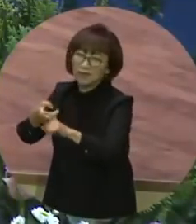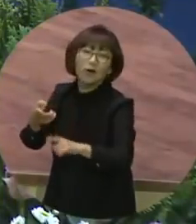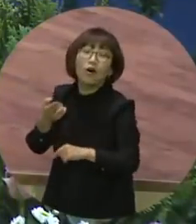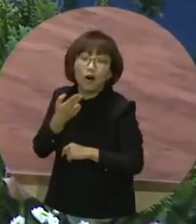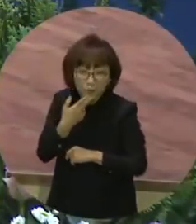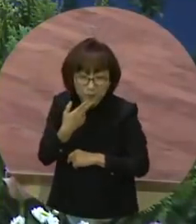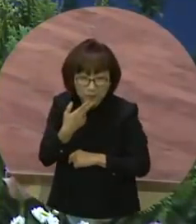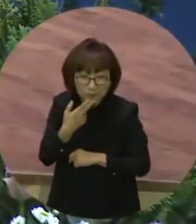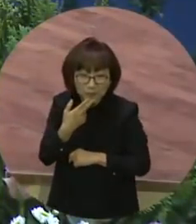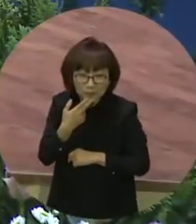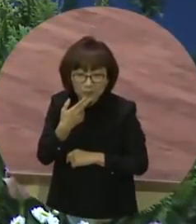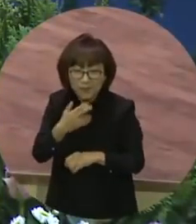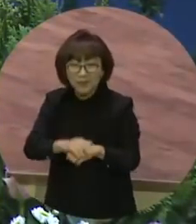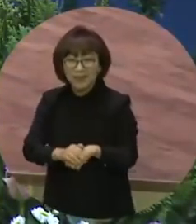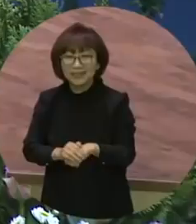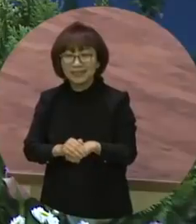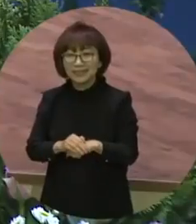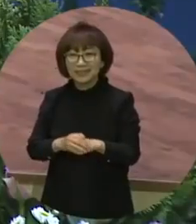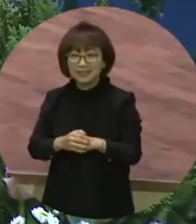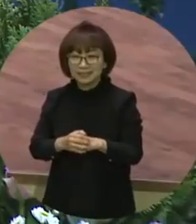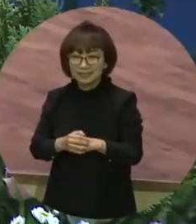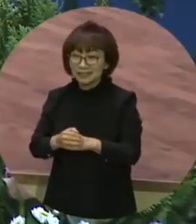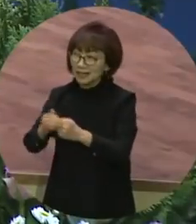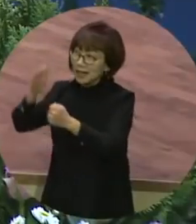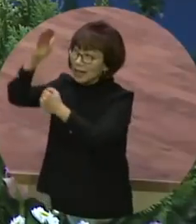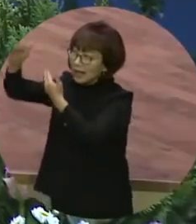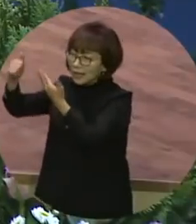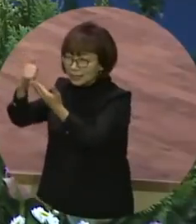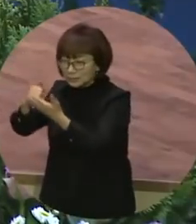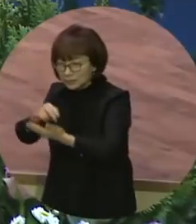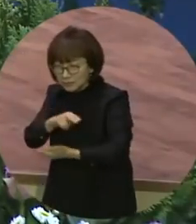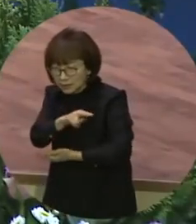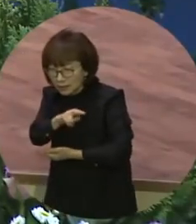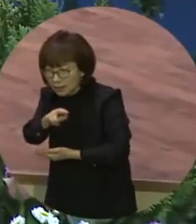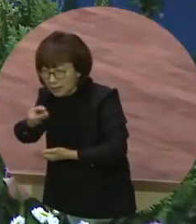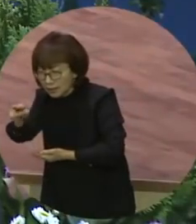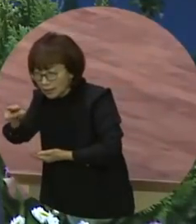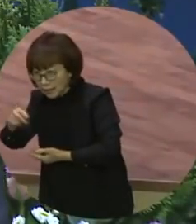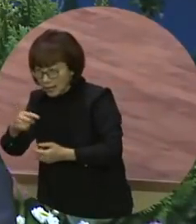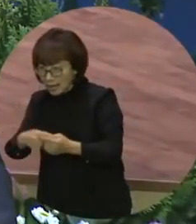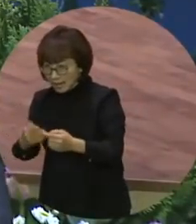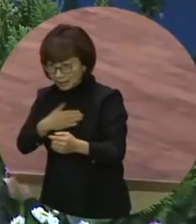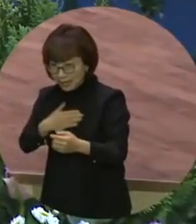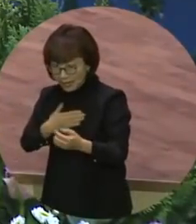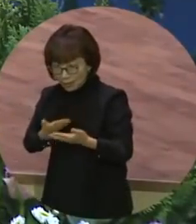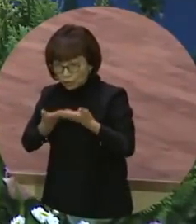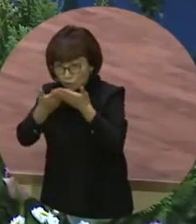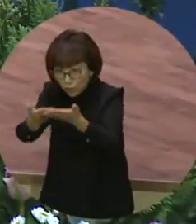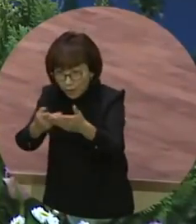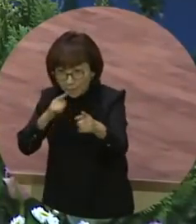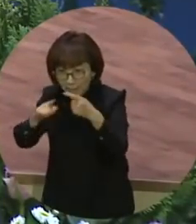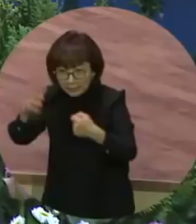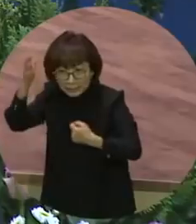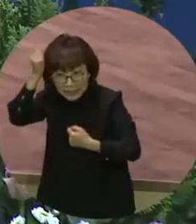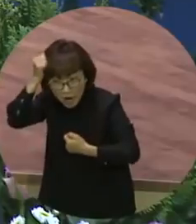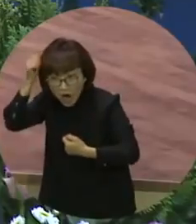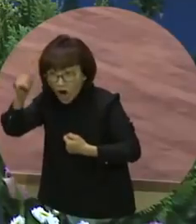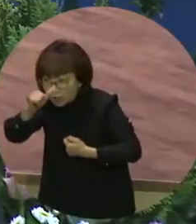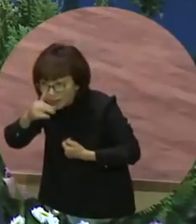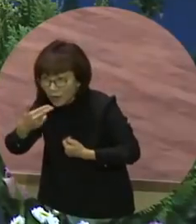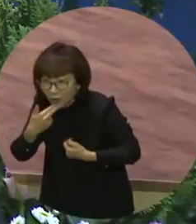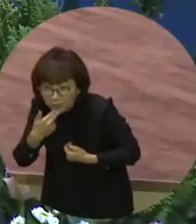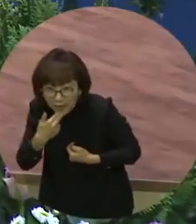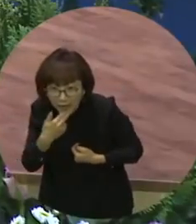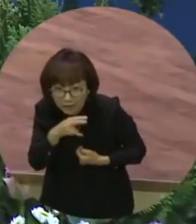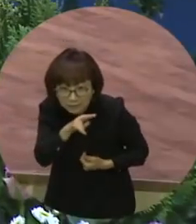하나님은 뭐 관심이냐? 얼마나 이 사람이 내 말을 가지고 있냐? 내가 한 말을 기억하고 그